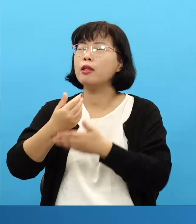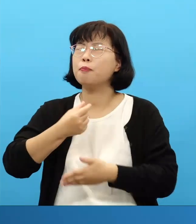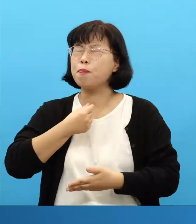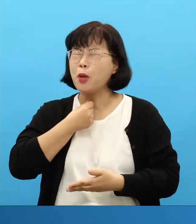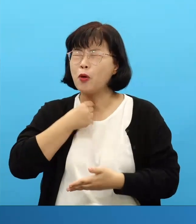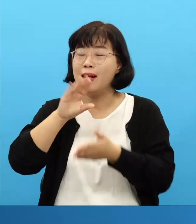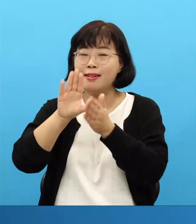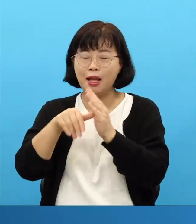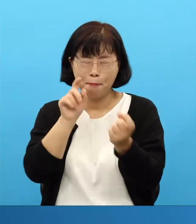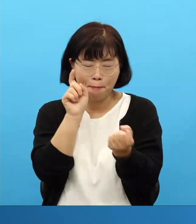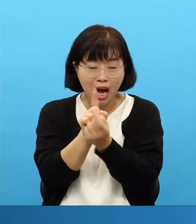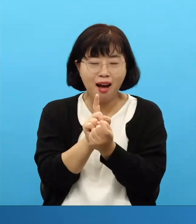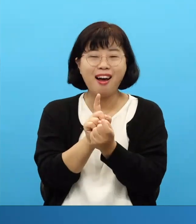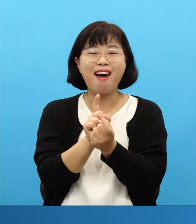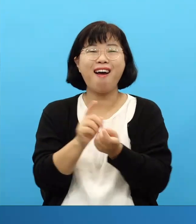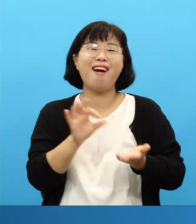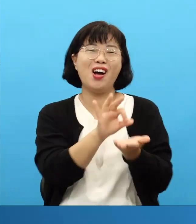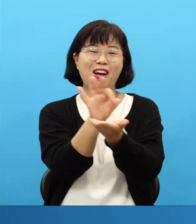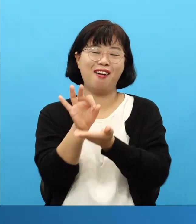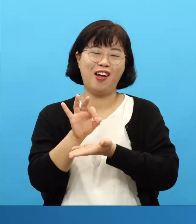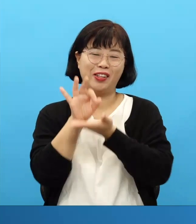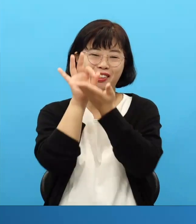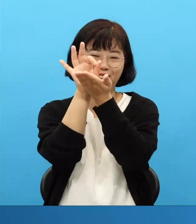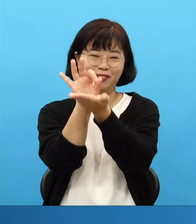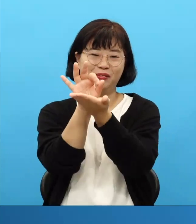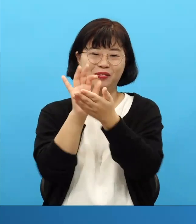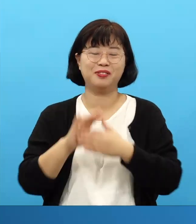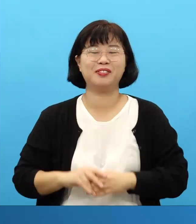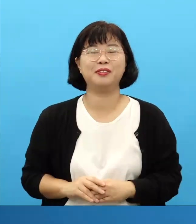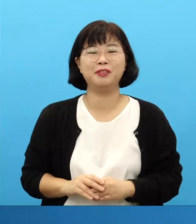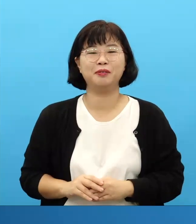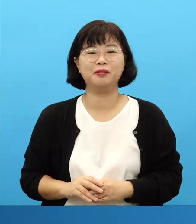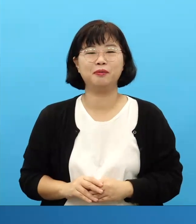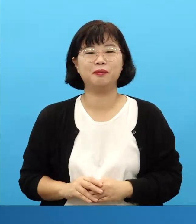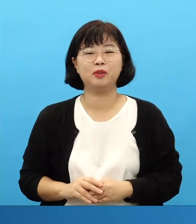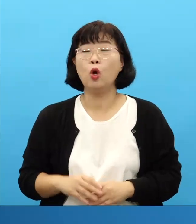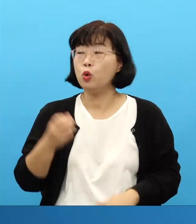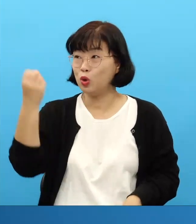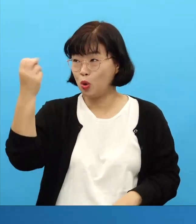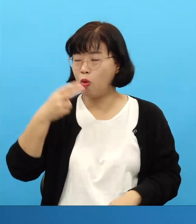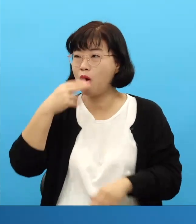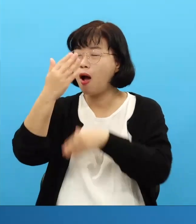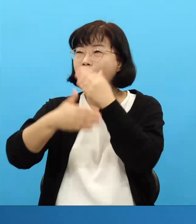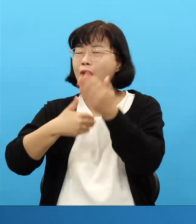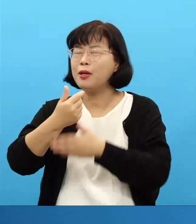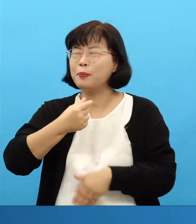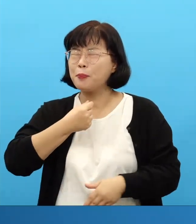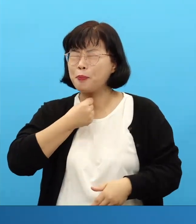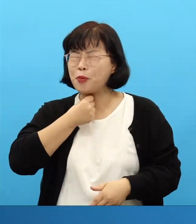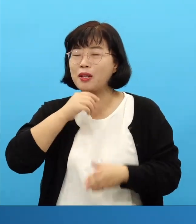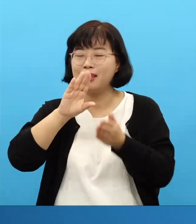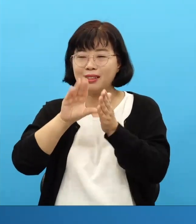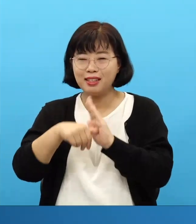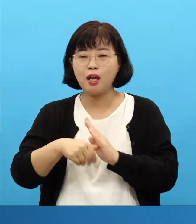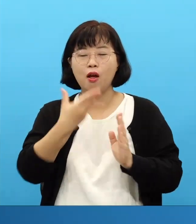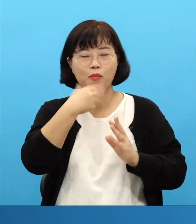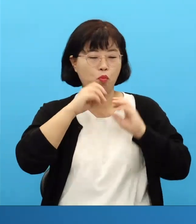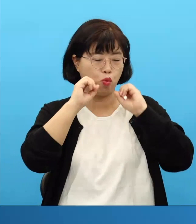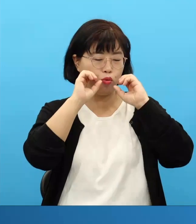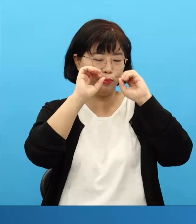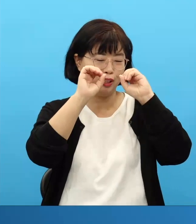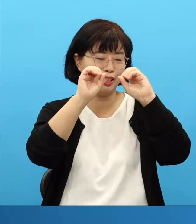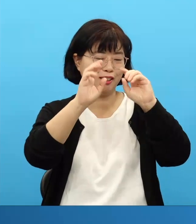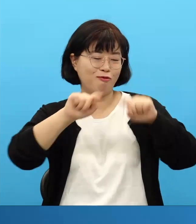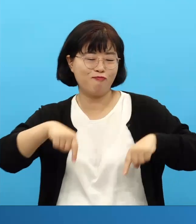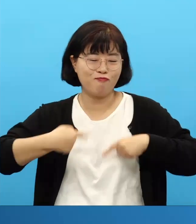헌금을 드린다. That you gave your offering in God's time schedule. 예, 하나님의 시간표에 복음을 드린데 뭘 증거했습니까? That you testified to the gospel